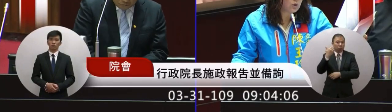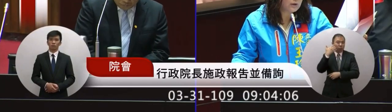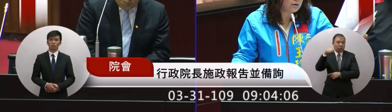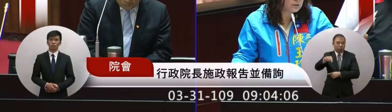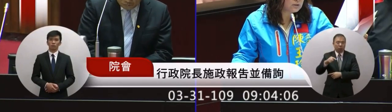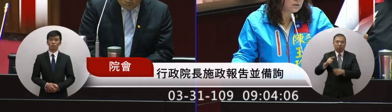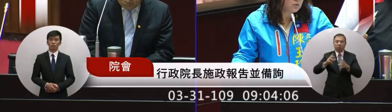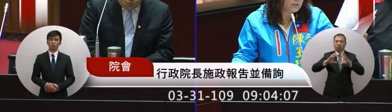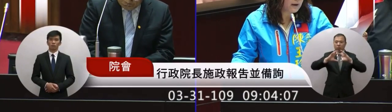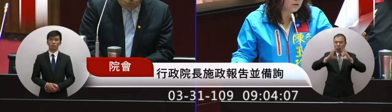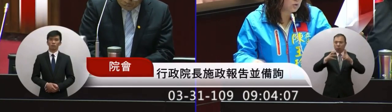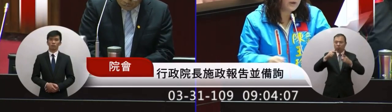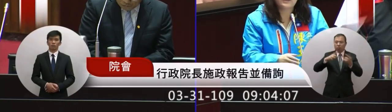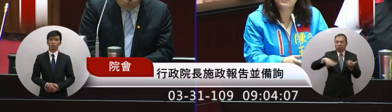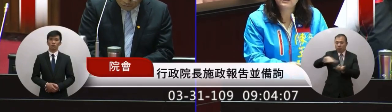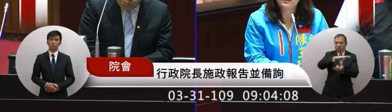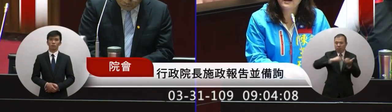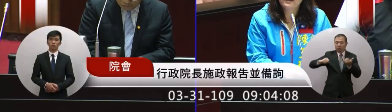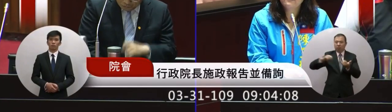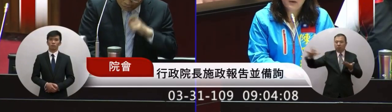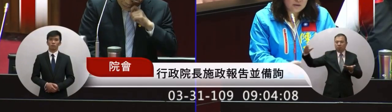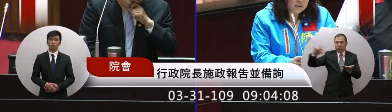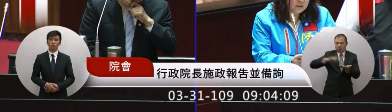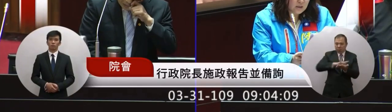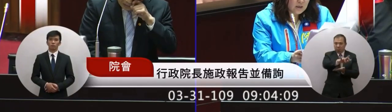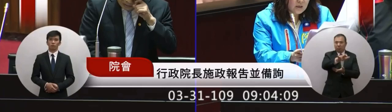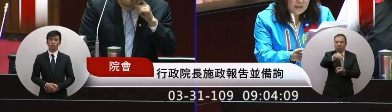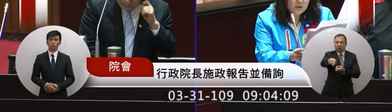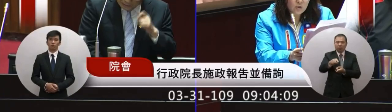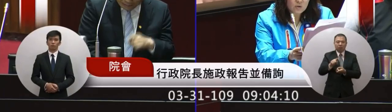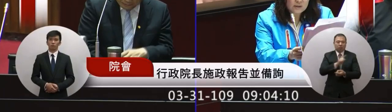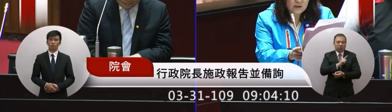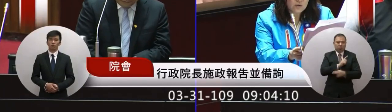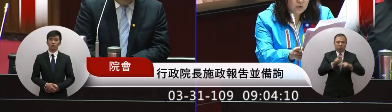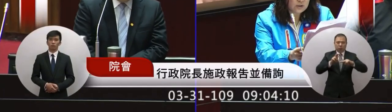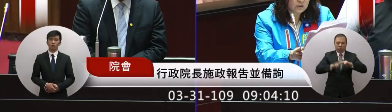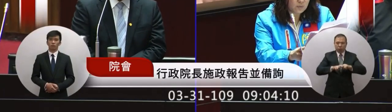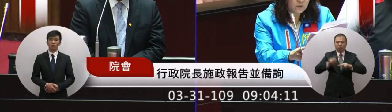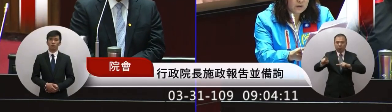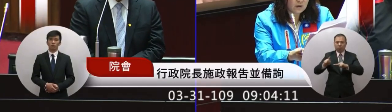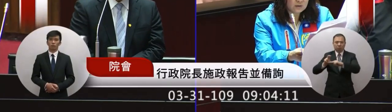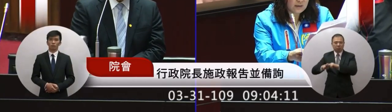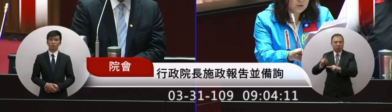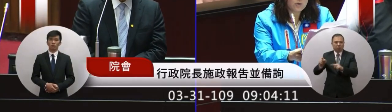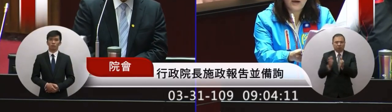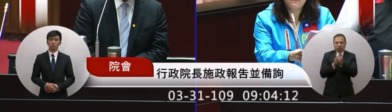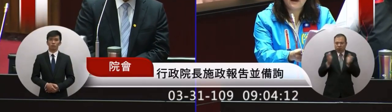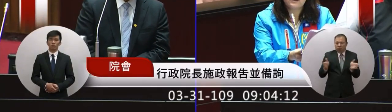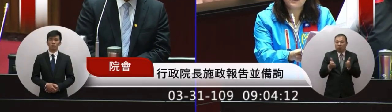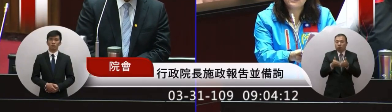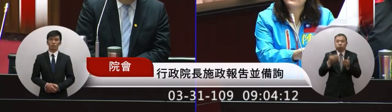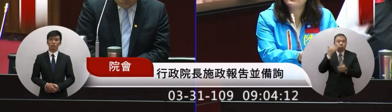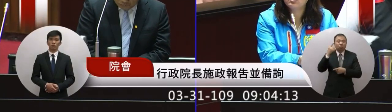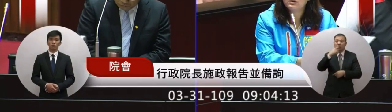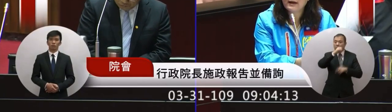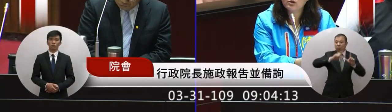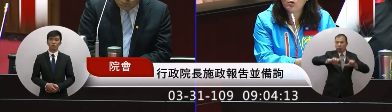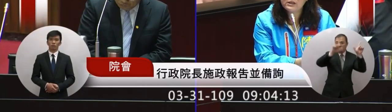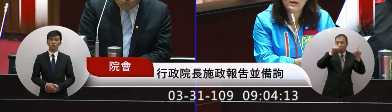要主动告知，会把座位隔开。但是台东蓝屿绿岛的部分他们就会安排这个